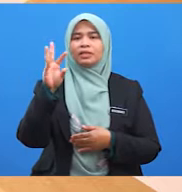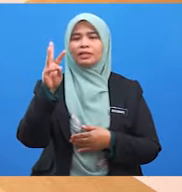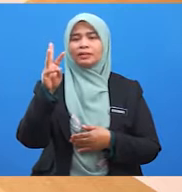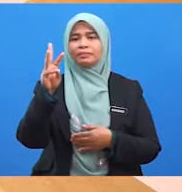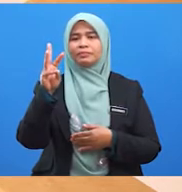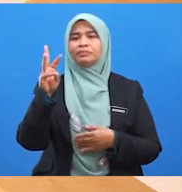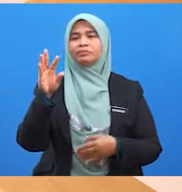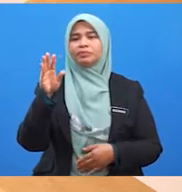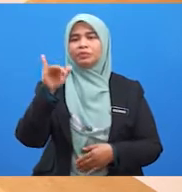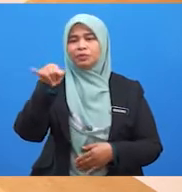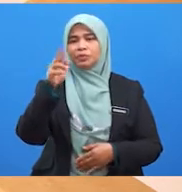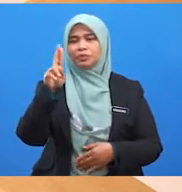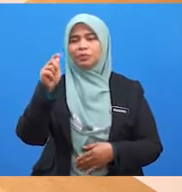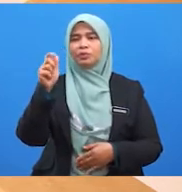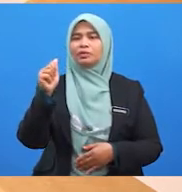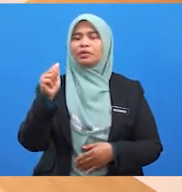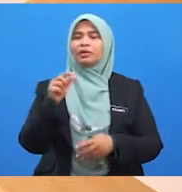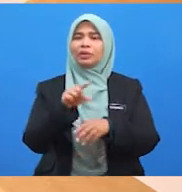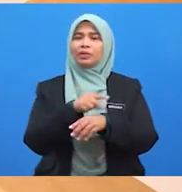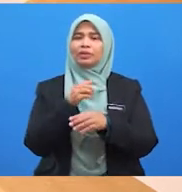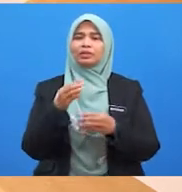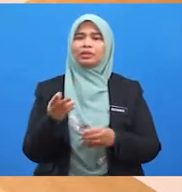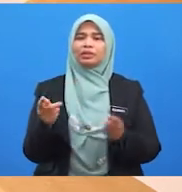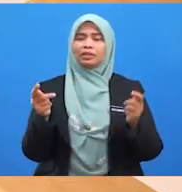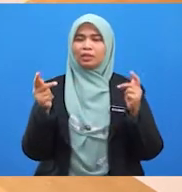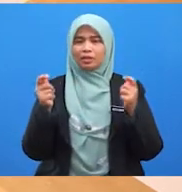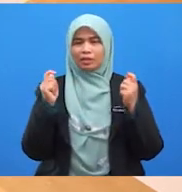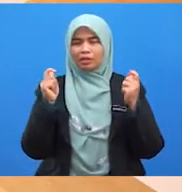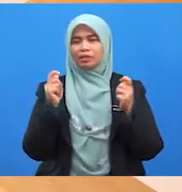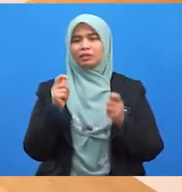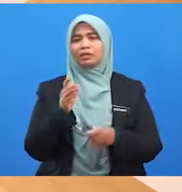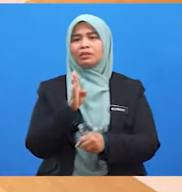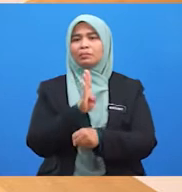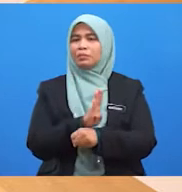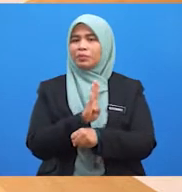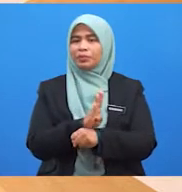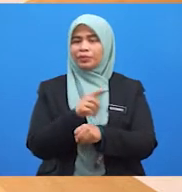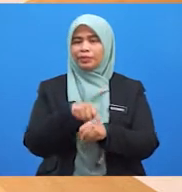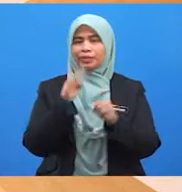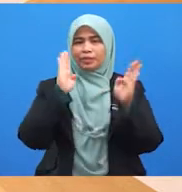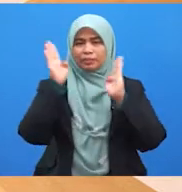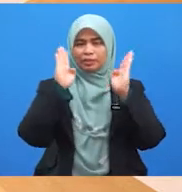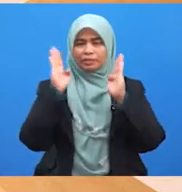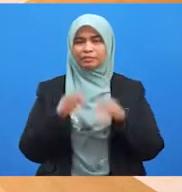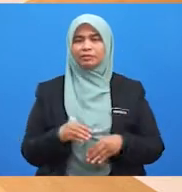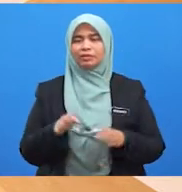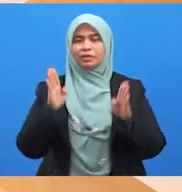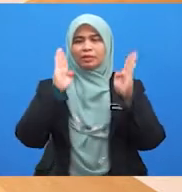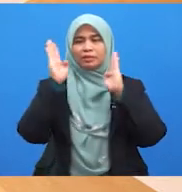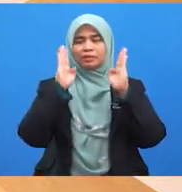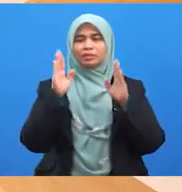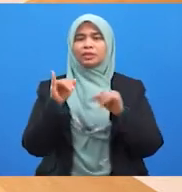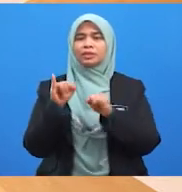14.96 juta guna tenaga buruh tempatan di Malaysia. Malaysia juga menerima tenaga